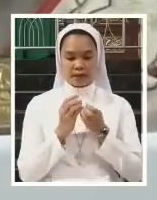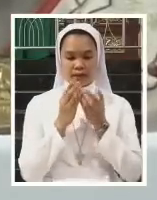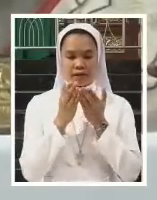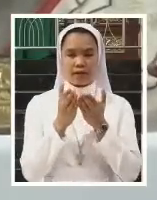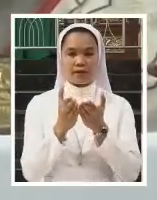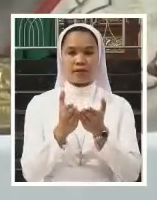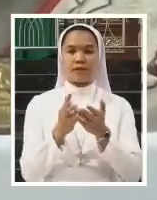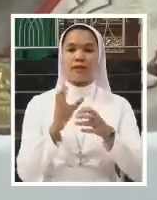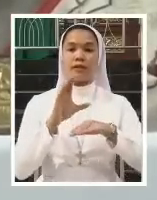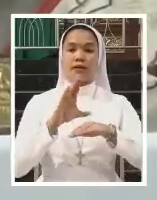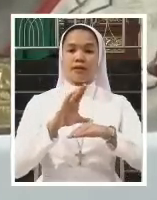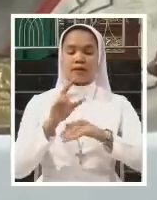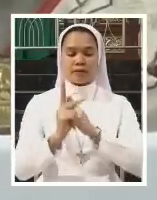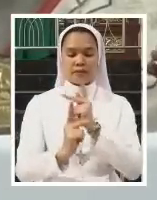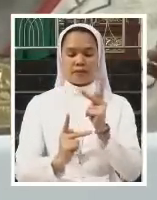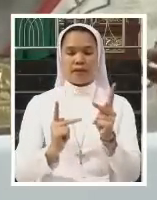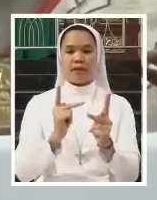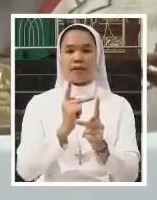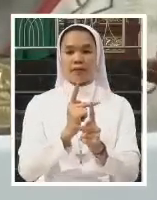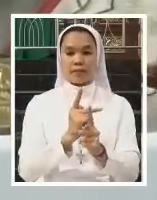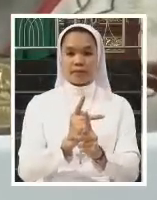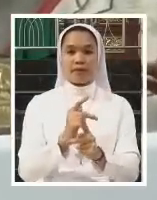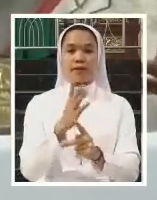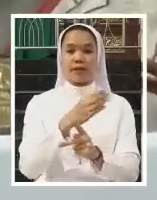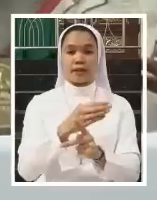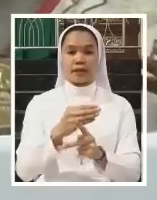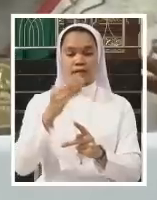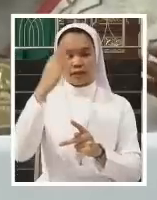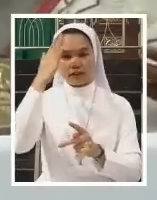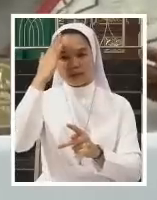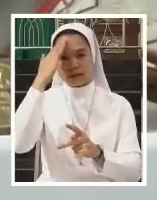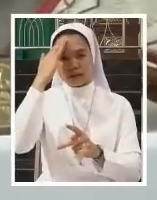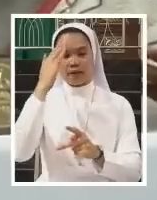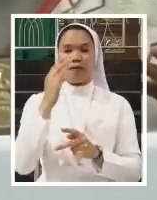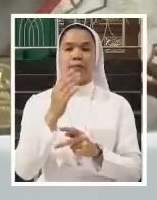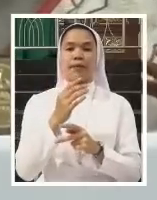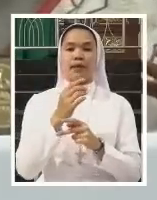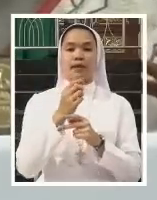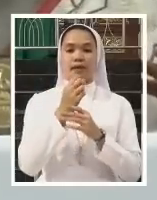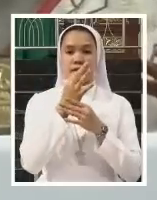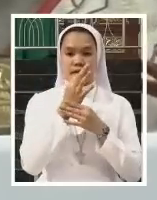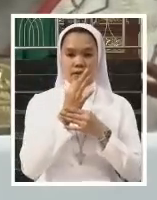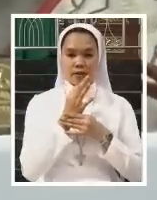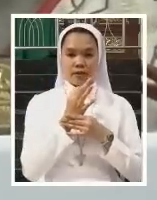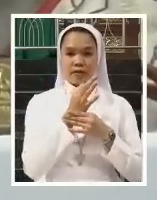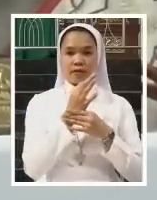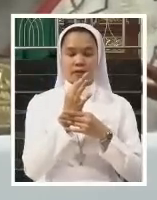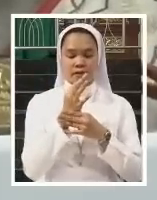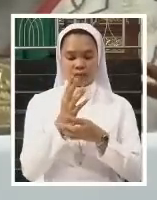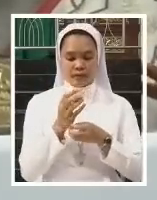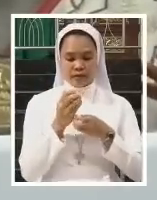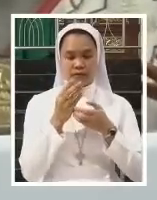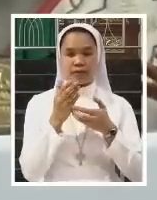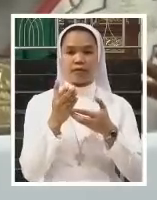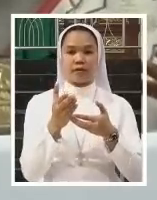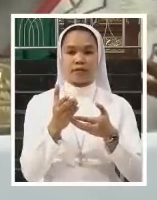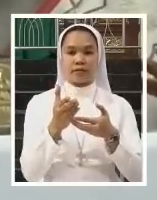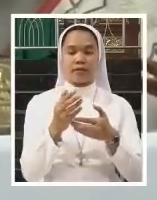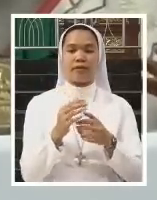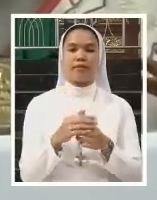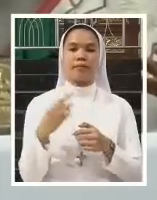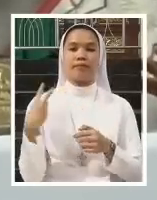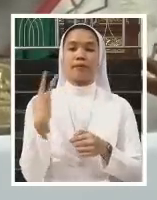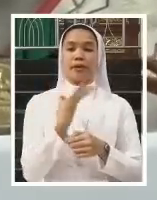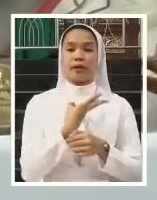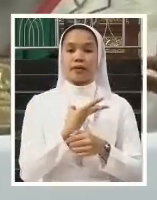simong simbahan, asin sa pagbidbid mo kang hostya na sa pagsakripisyo ka iyan,